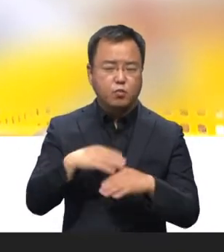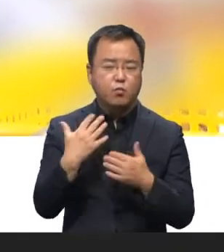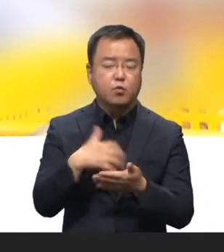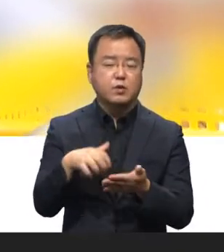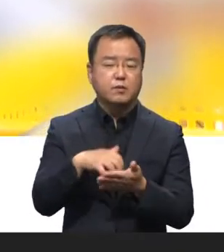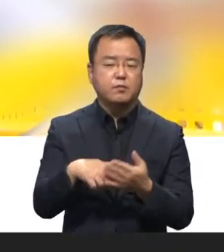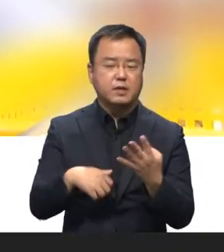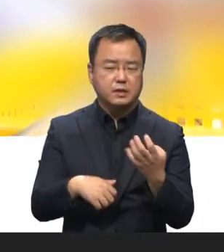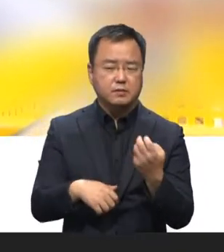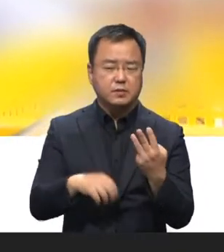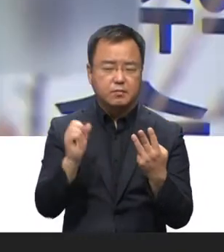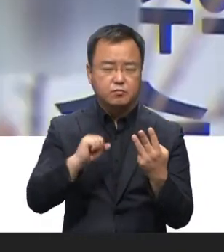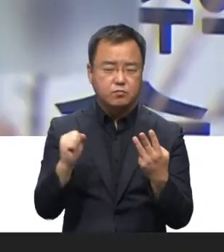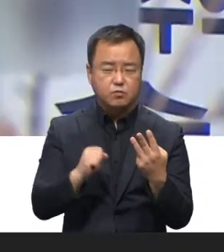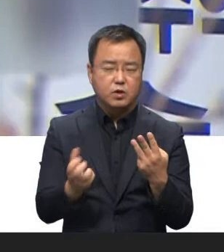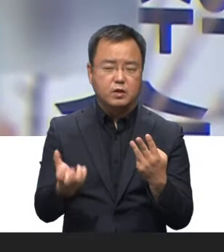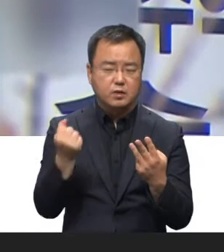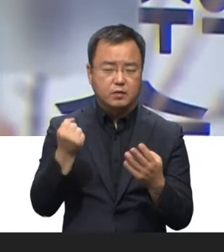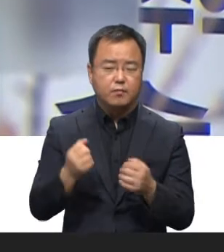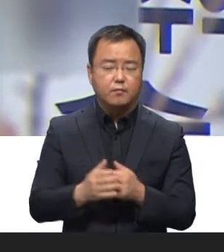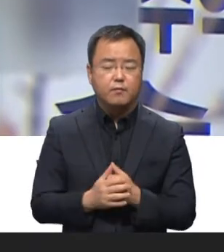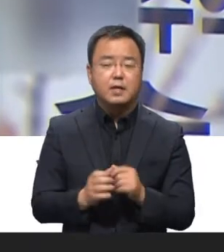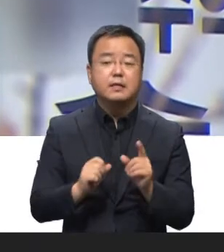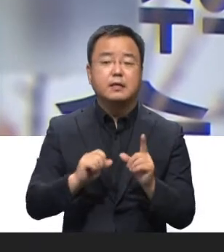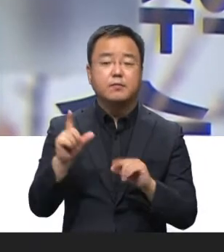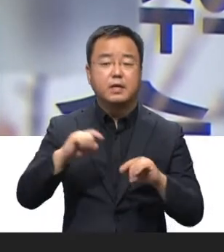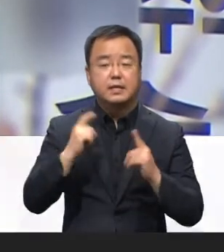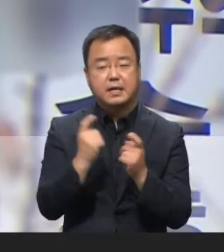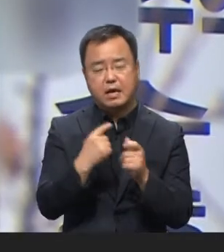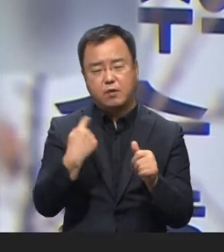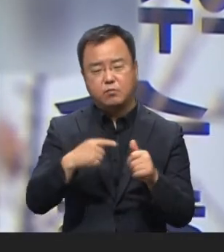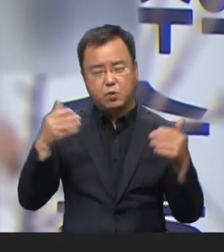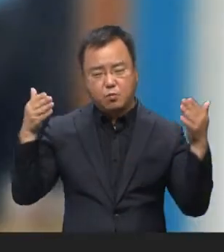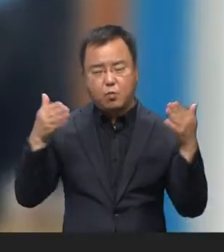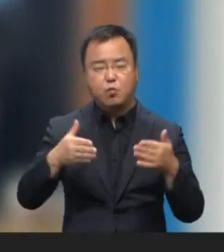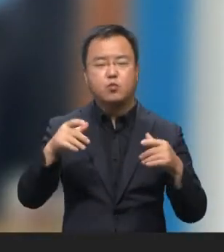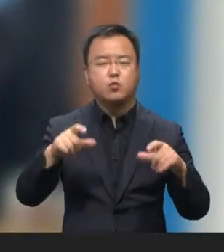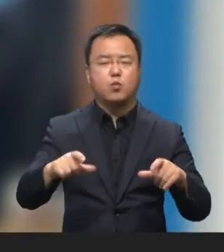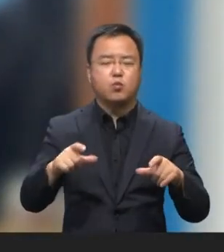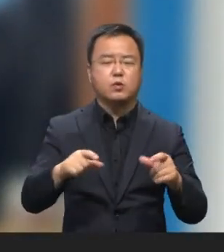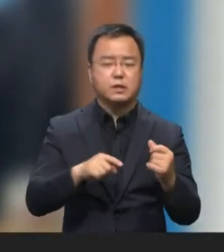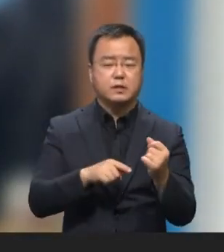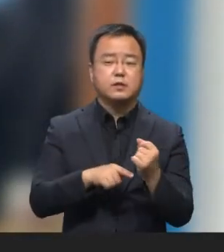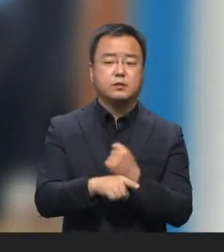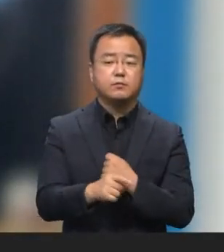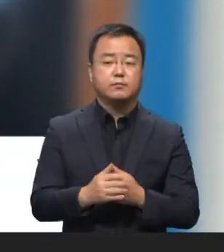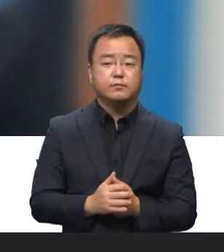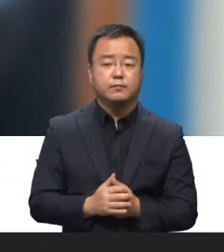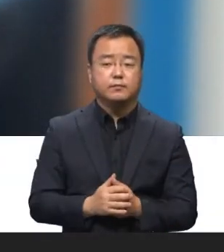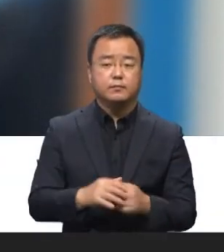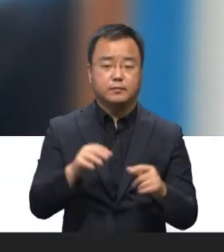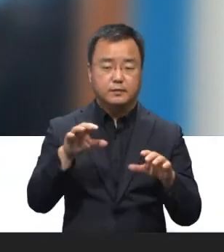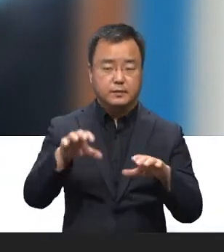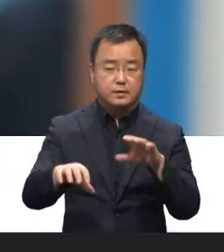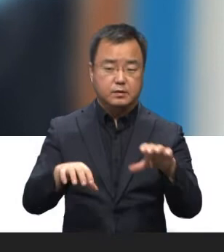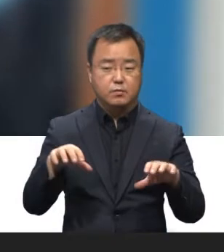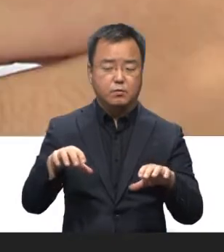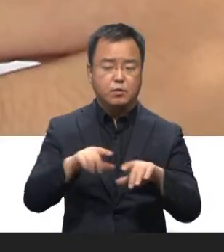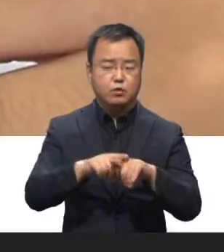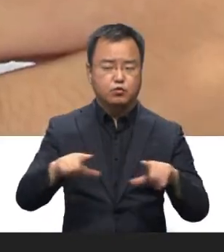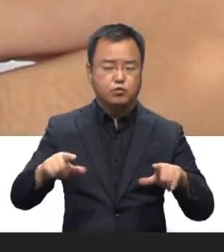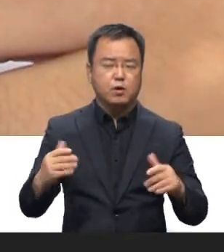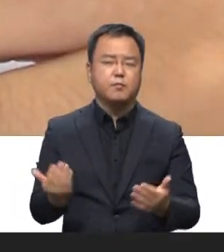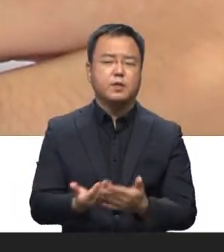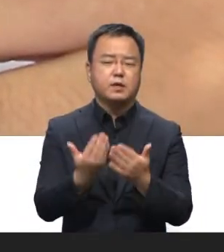를 차지하고 있습니다 대부분 사교육이 집중된 지역입니다 전문가들은 지역균형 발전과 형평성을